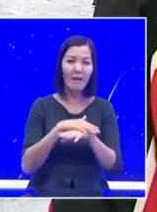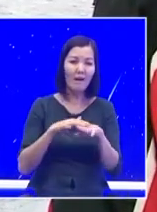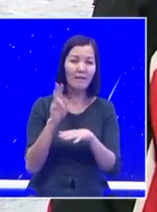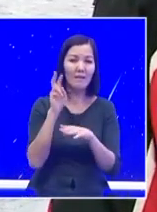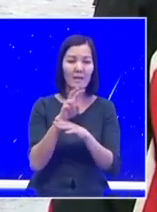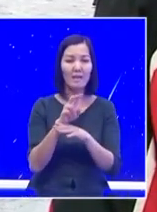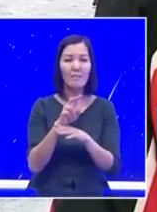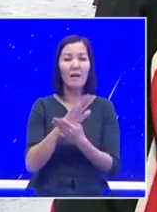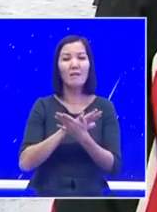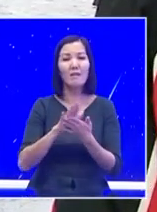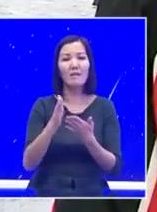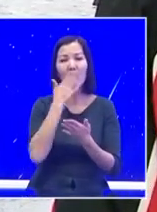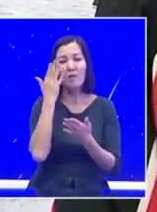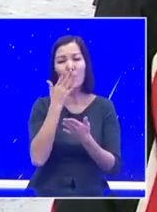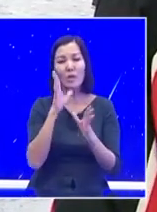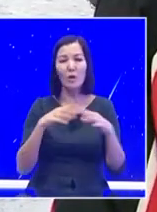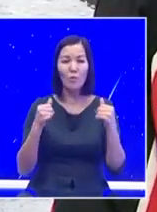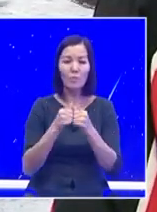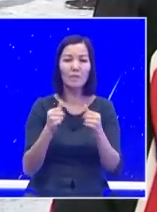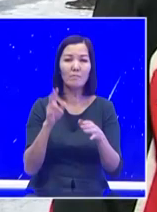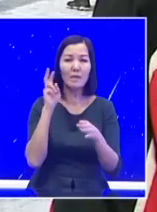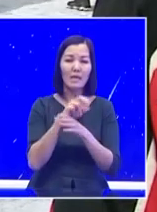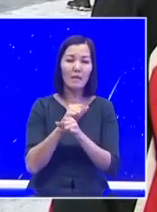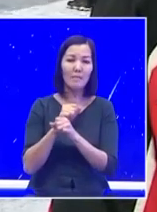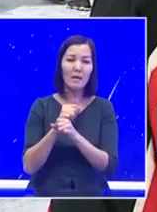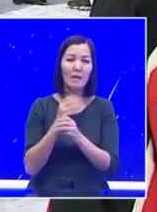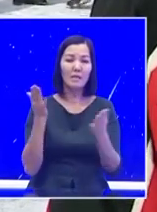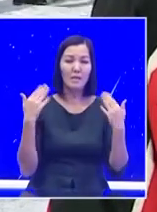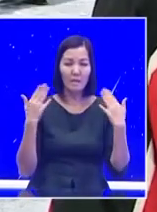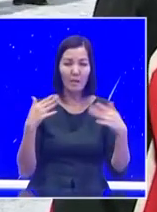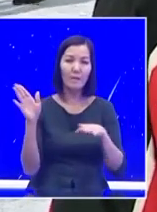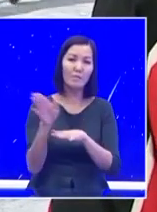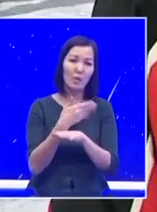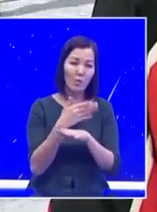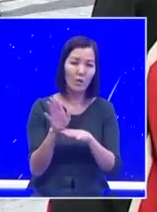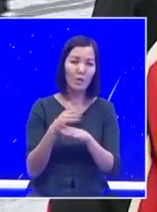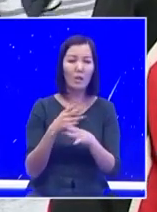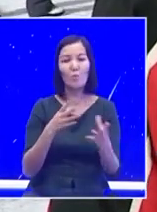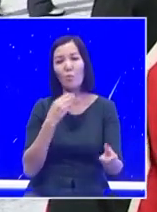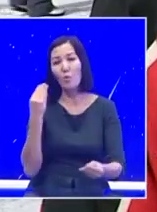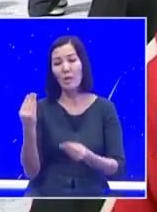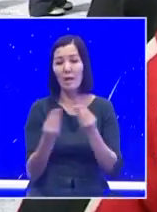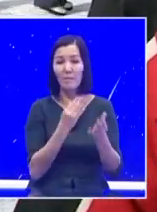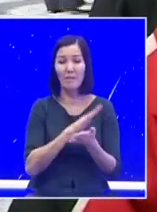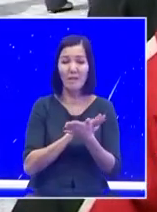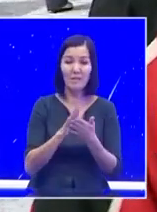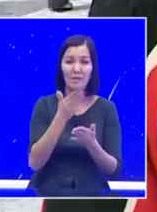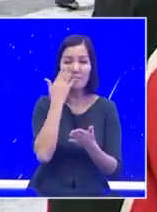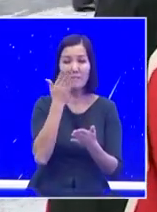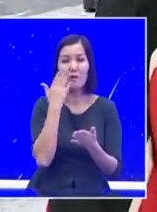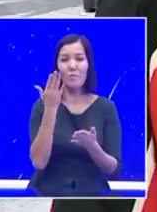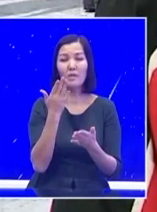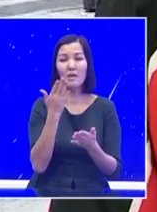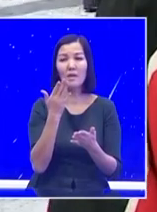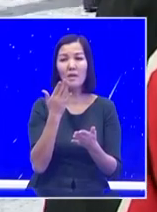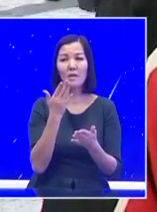Талдықорған тұрғындары келіп, өзінің отбасымен келіп, бір демалып кететін, серуендеп кететін. Мынау таза ауада осындай